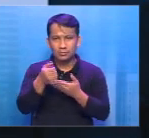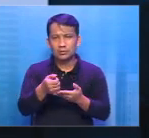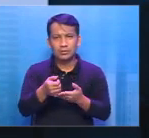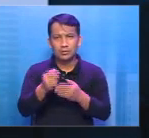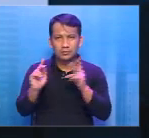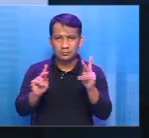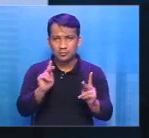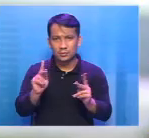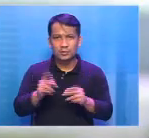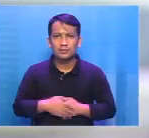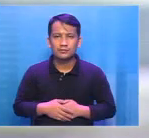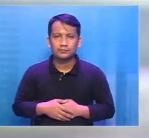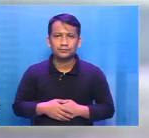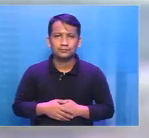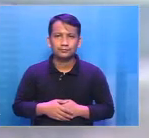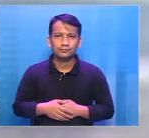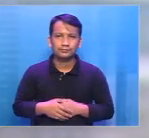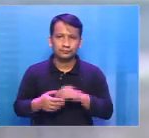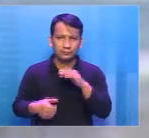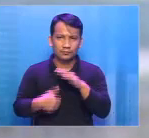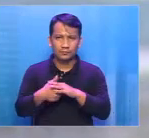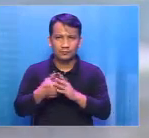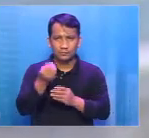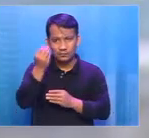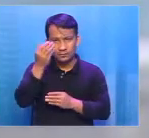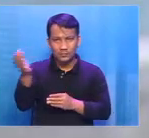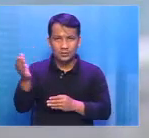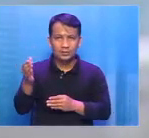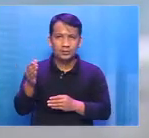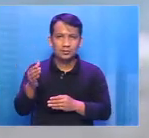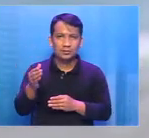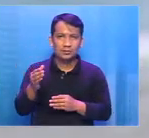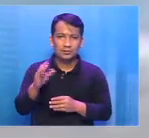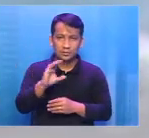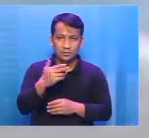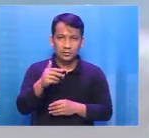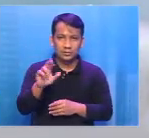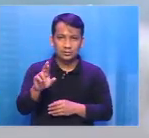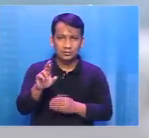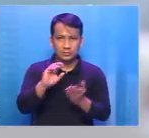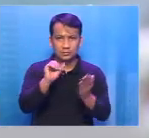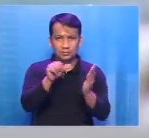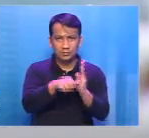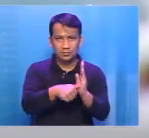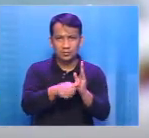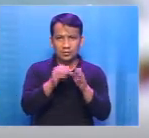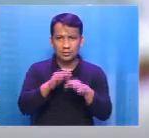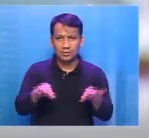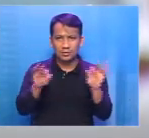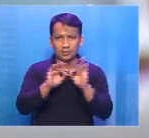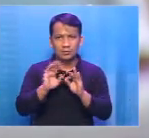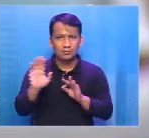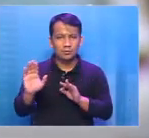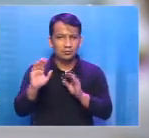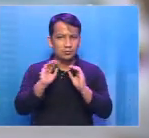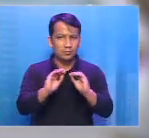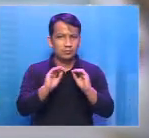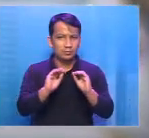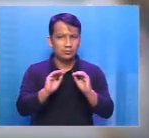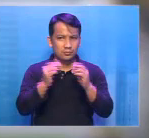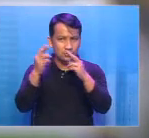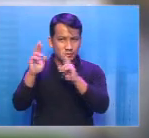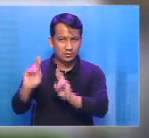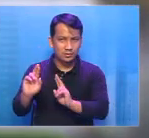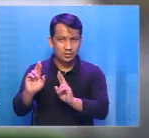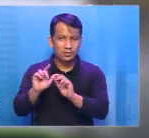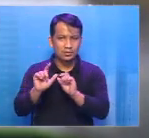mga mamamayan. Sa inilabas na payag ng Commission on Human Rights, ipinunto nitong kasing halaga ng pagtuturo ng pagrespeto